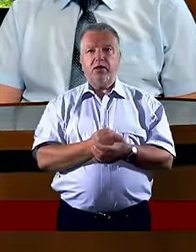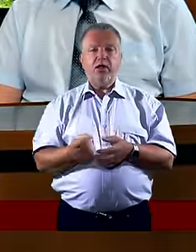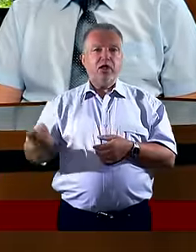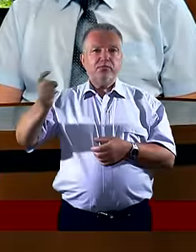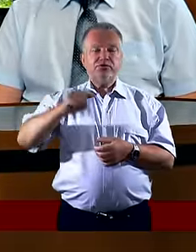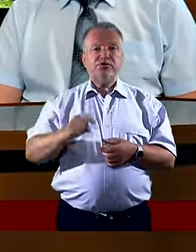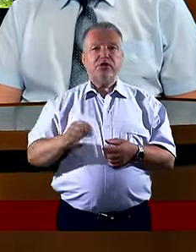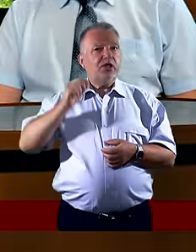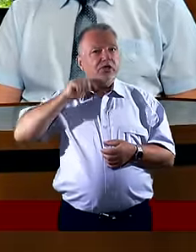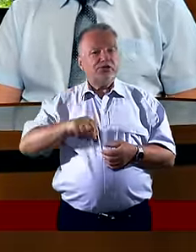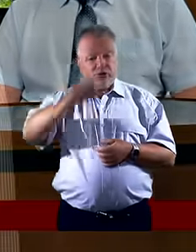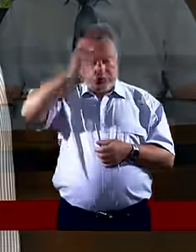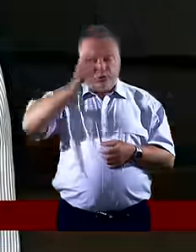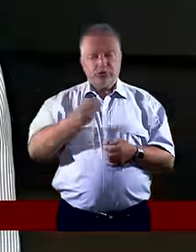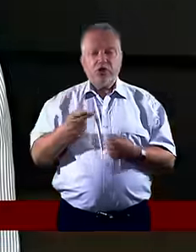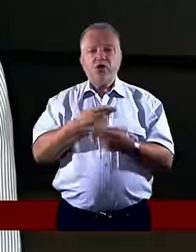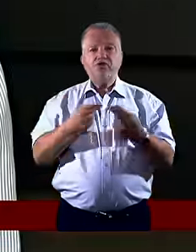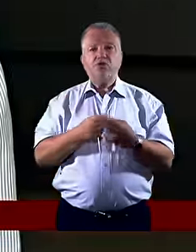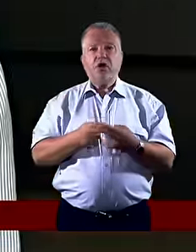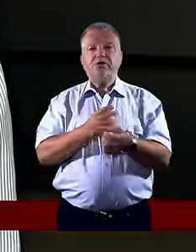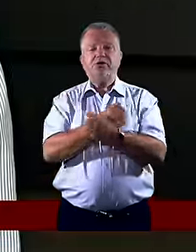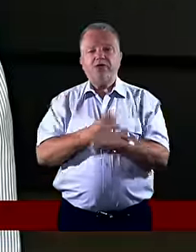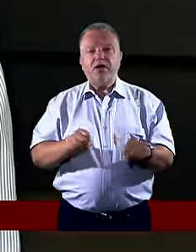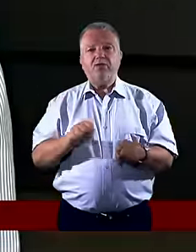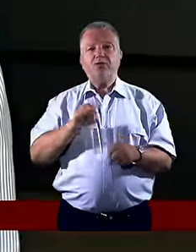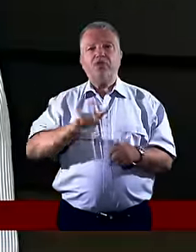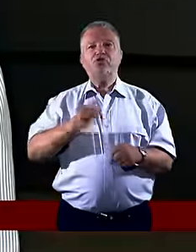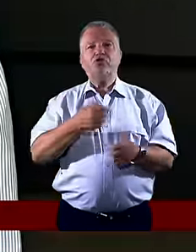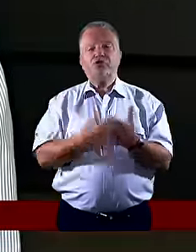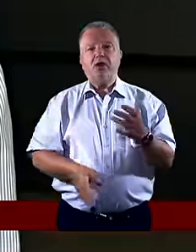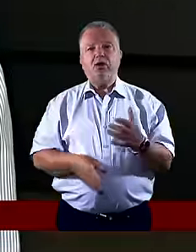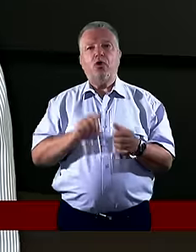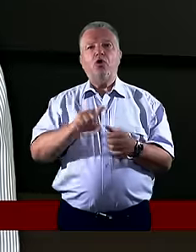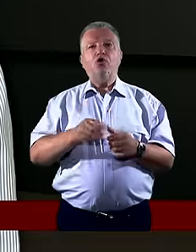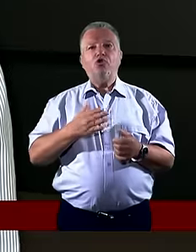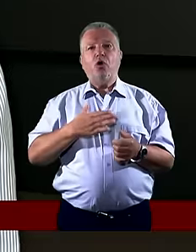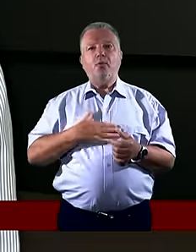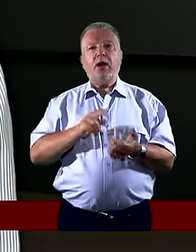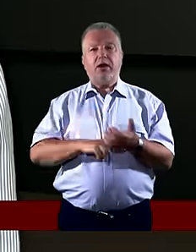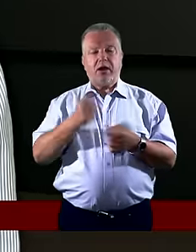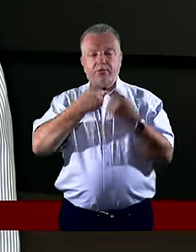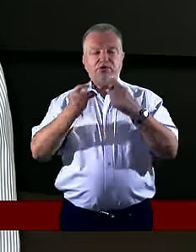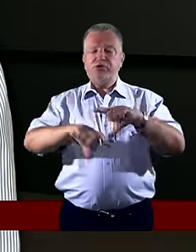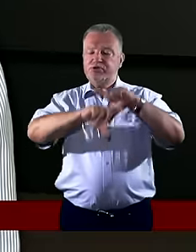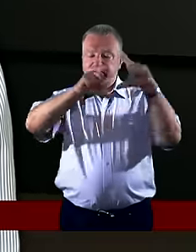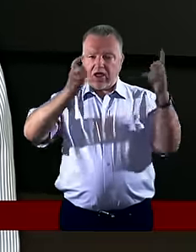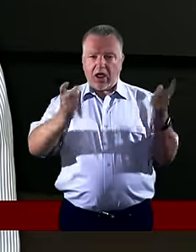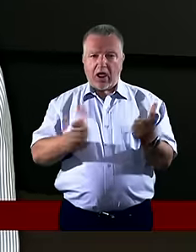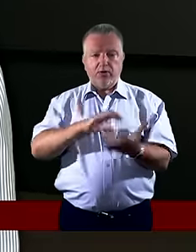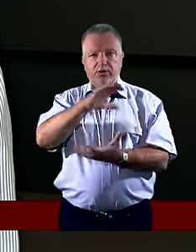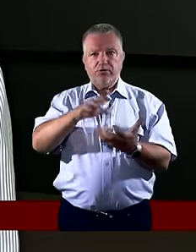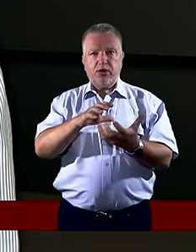Jezus mówi, przyszedł Syn Człowieczy, żeby szukać i zbawić to, co zginęło, to ma na myśli cały świat bez wyjątku. Zobaczcie,